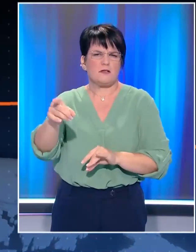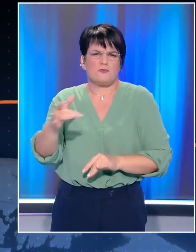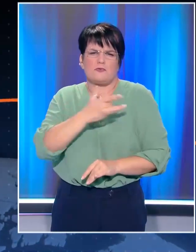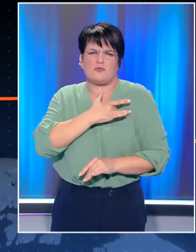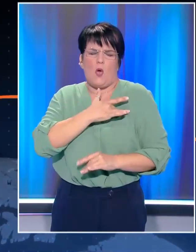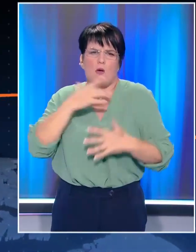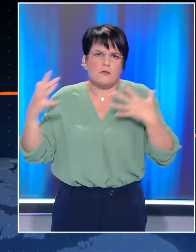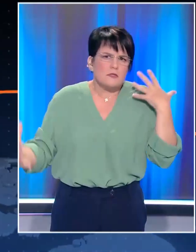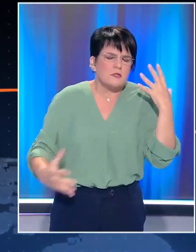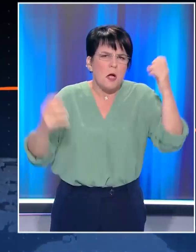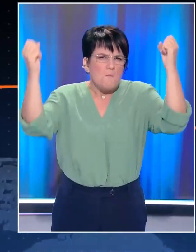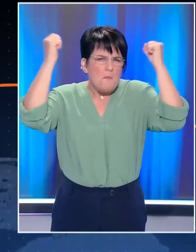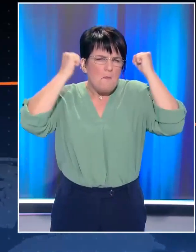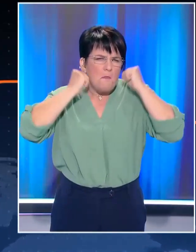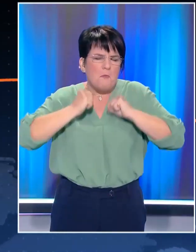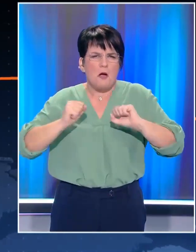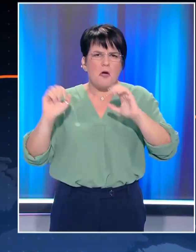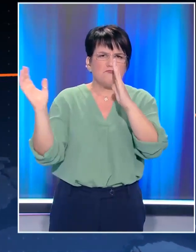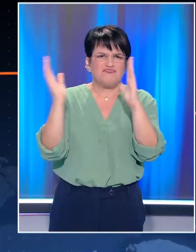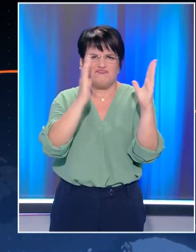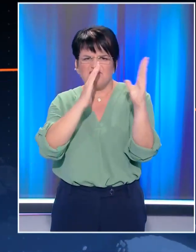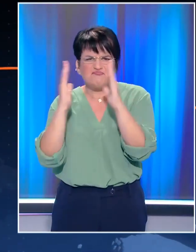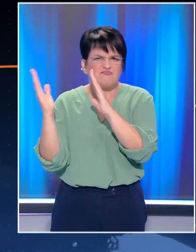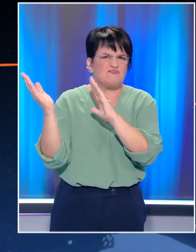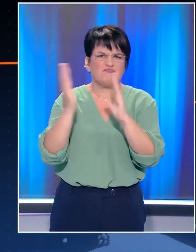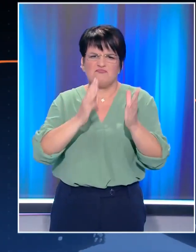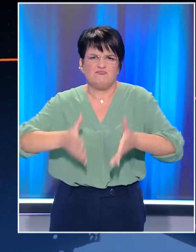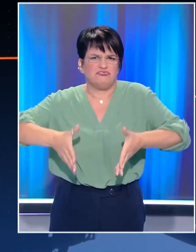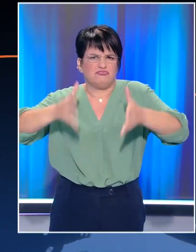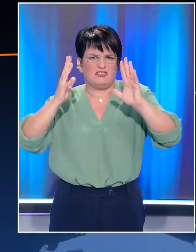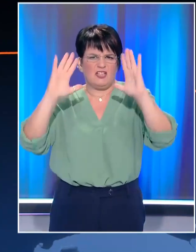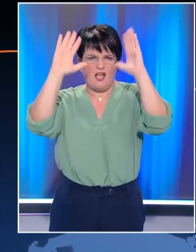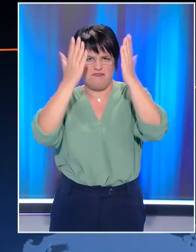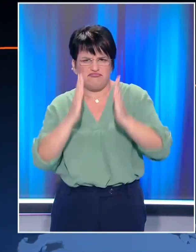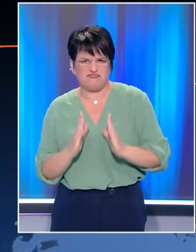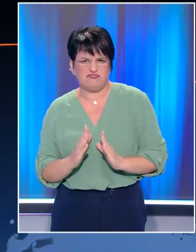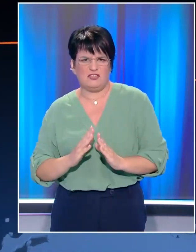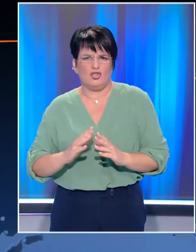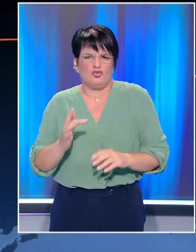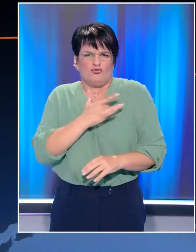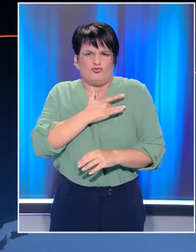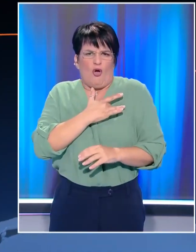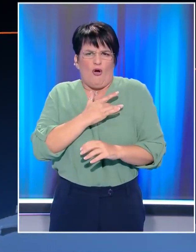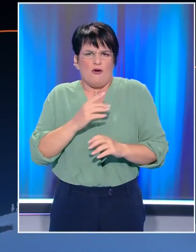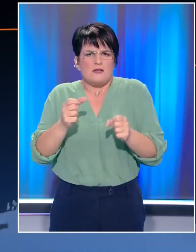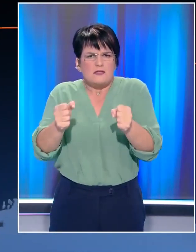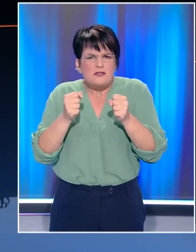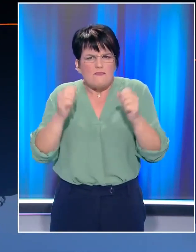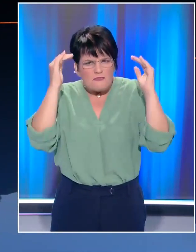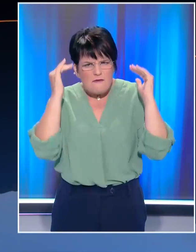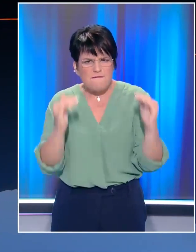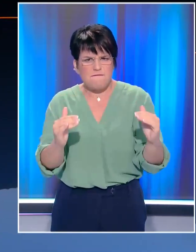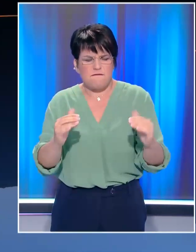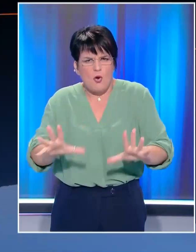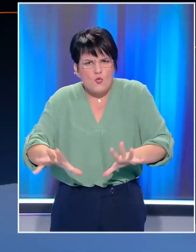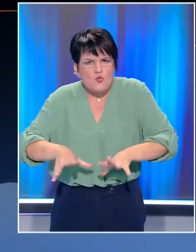Προκαλούνται εκτεταμένες υλικές ζημιές σε κτίρια. Επικρατεί τρόμος στους δρόμους. Oh, this is scary. Everyone's stopping. I felt the